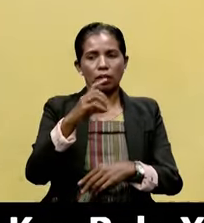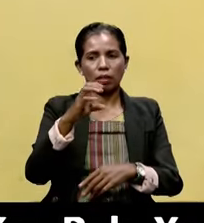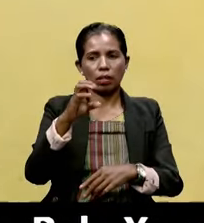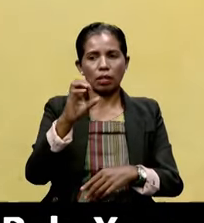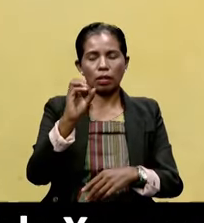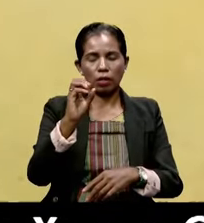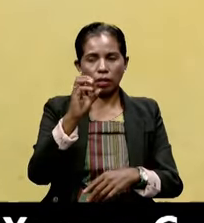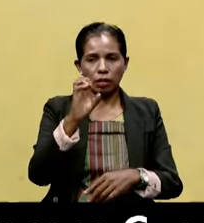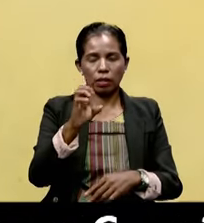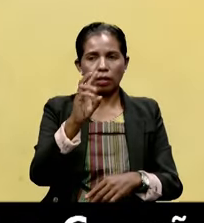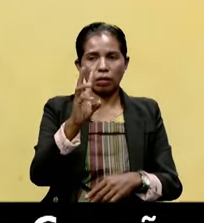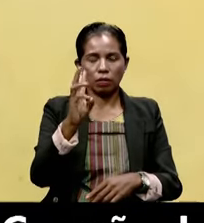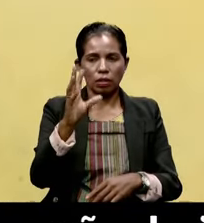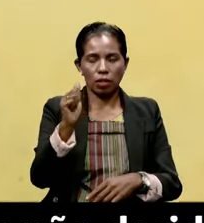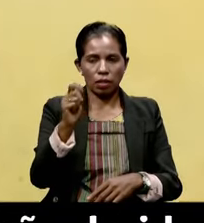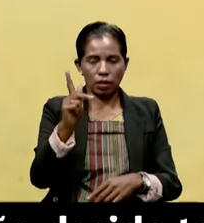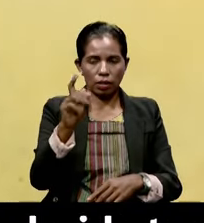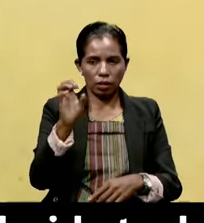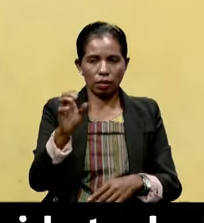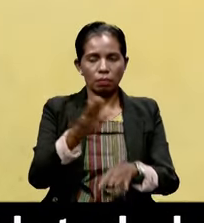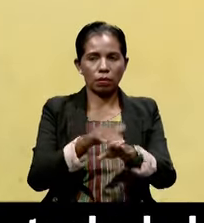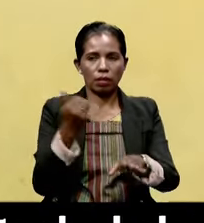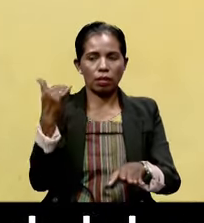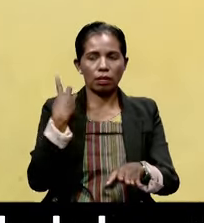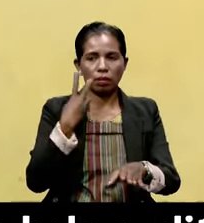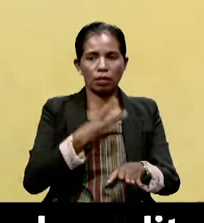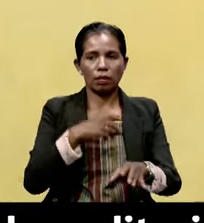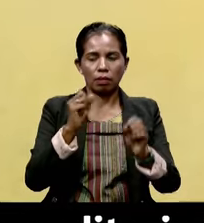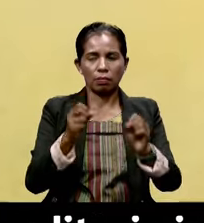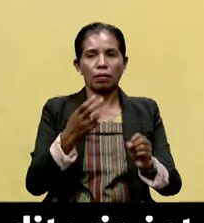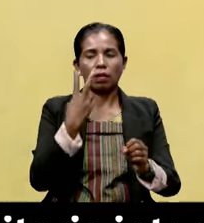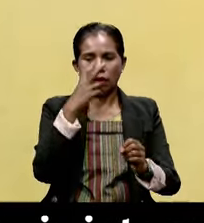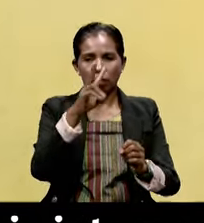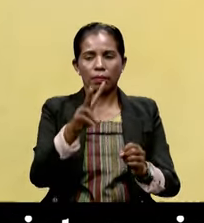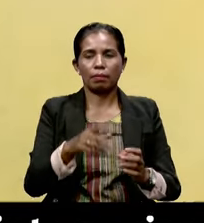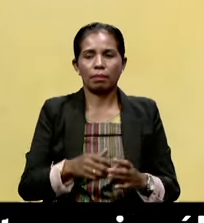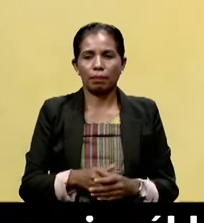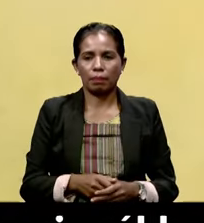duni bolu jane ba ya napa para ami rezol